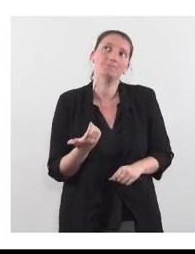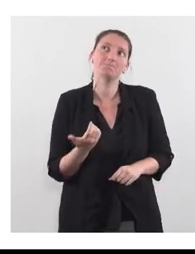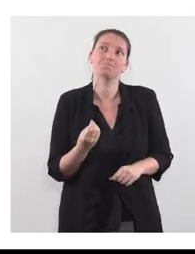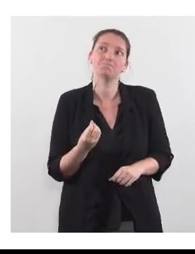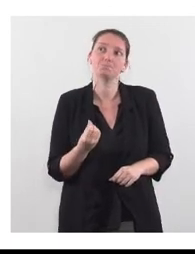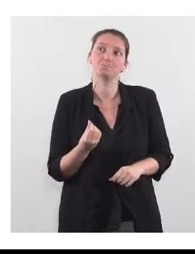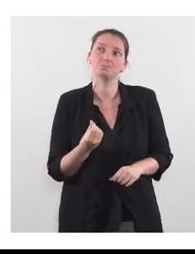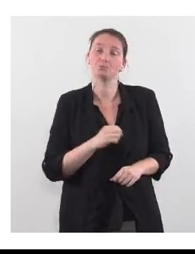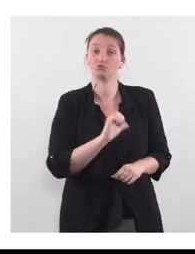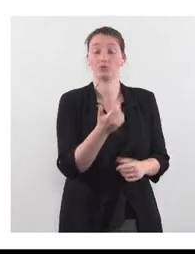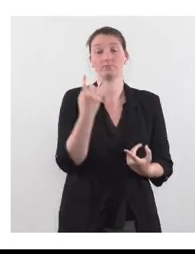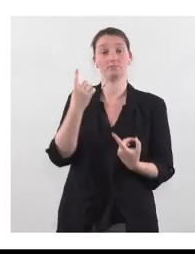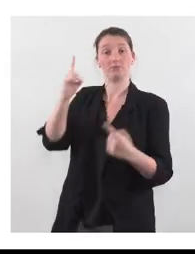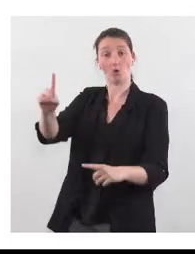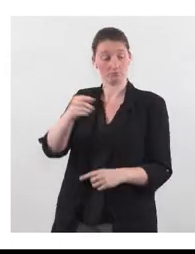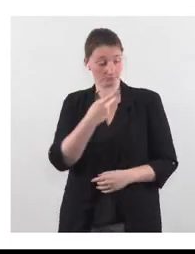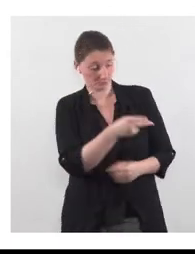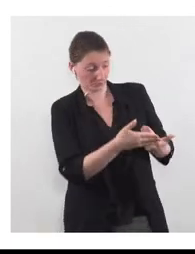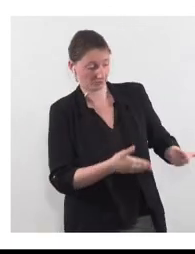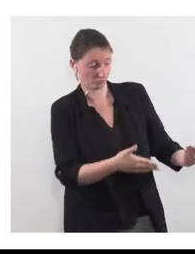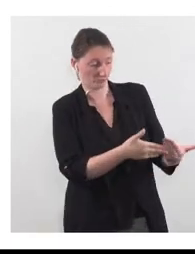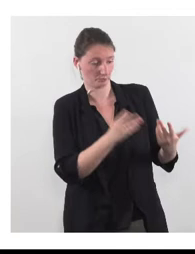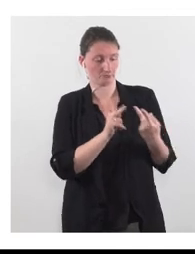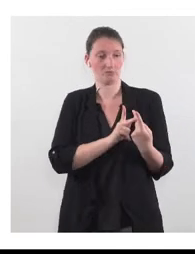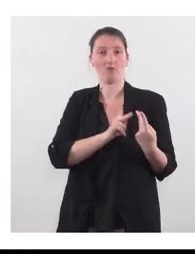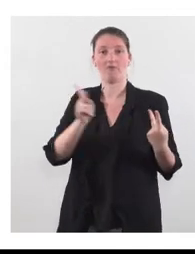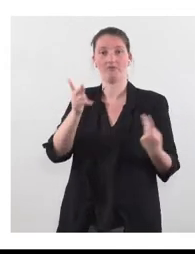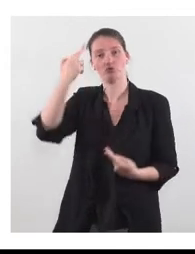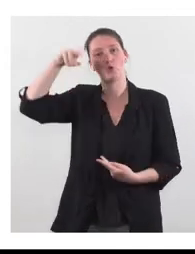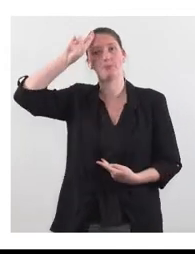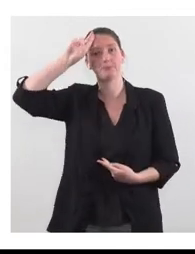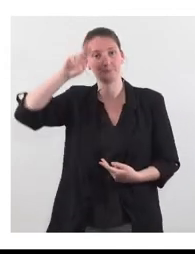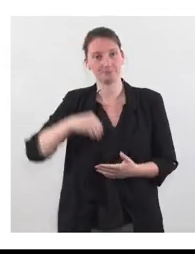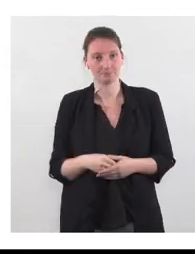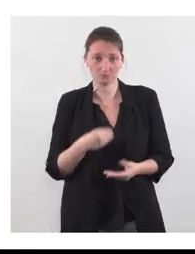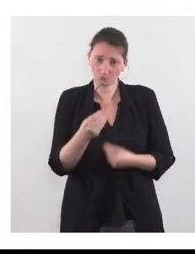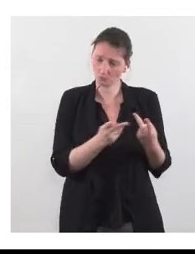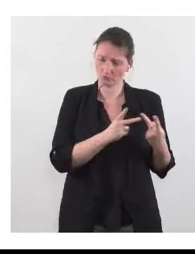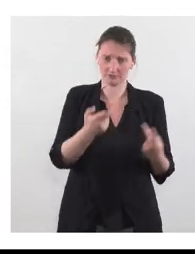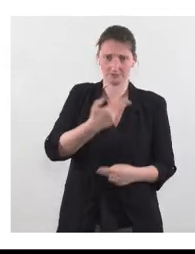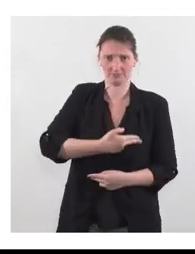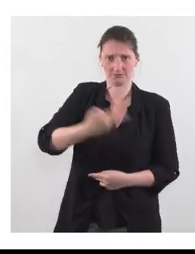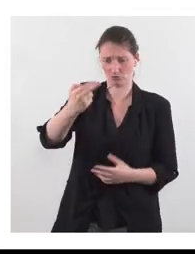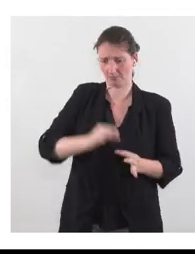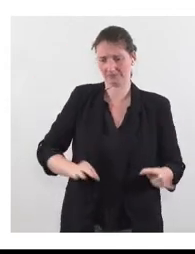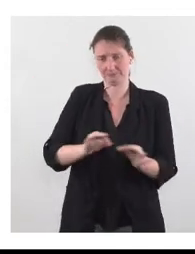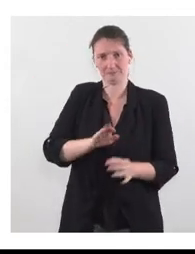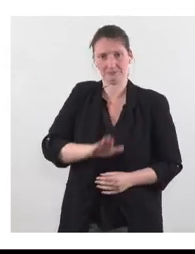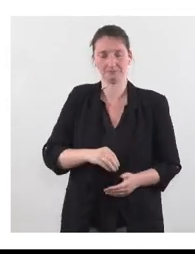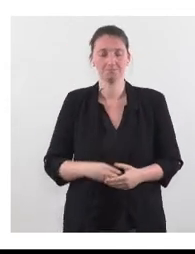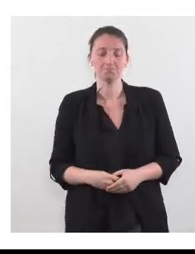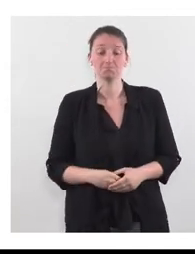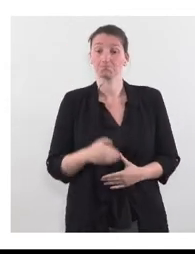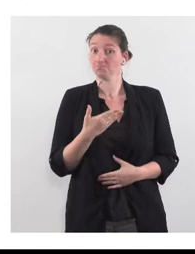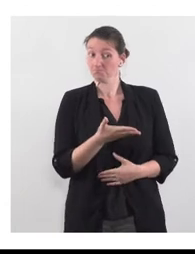le droit à défendre leur cas au niveau de la Cour nationale. Dans ce cas,